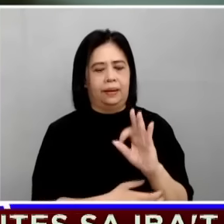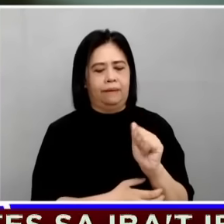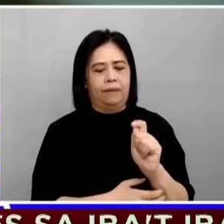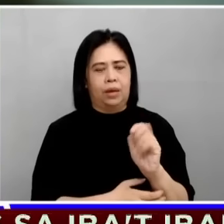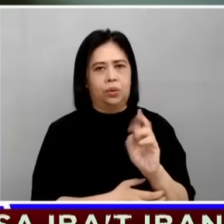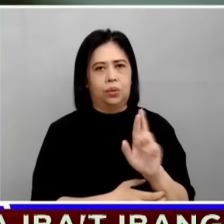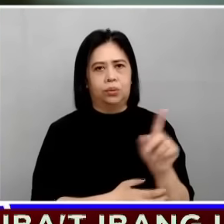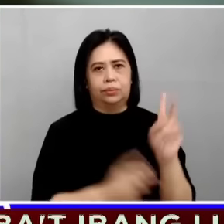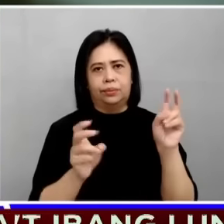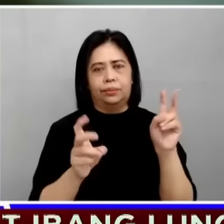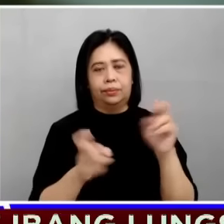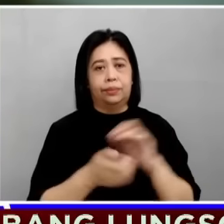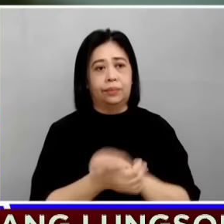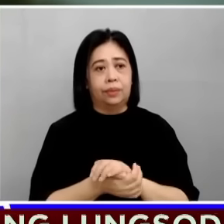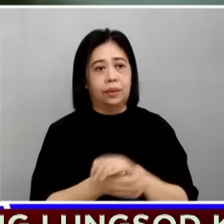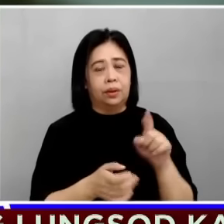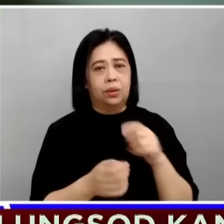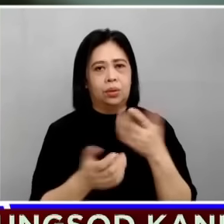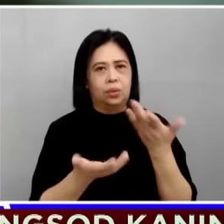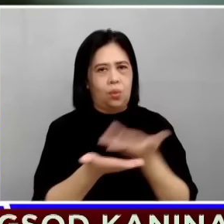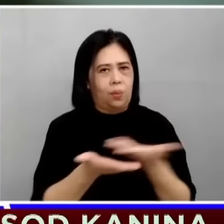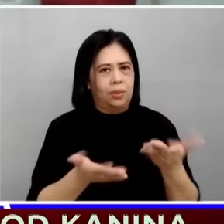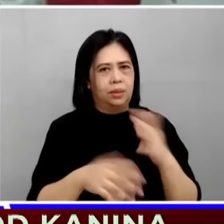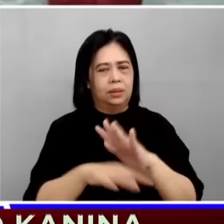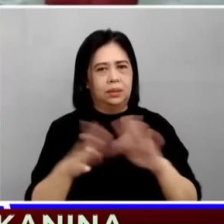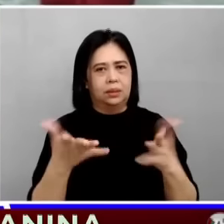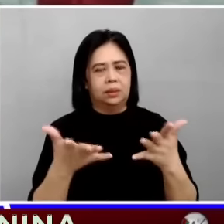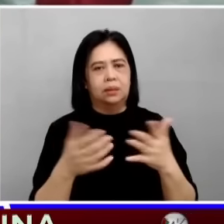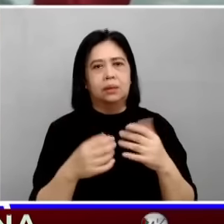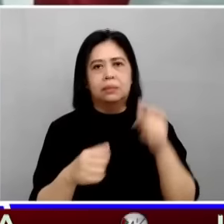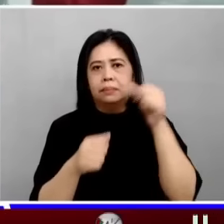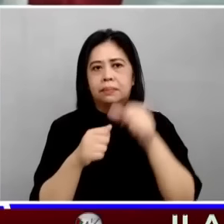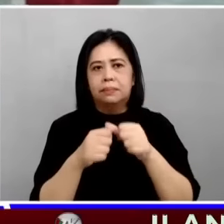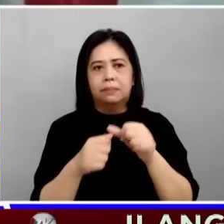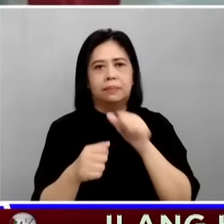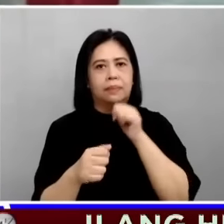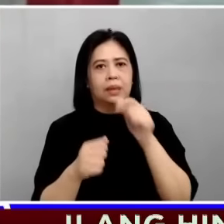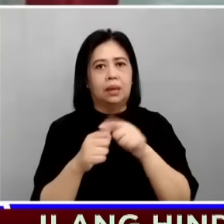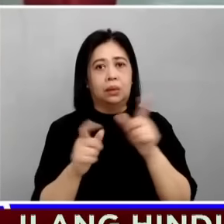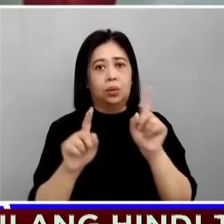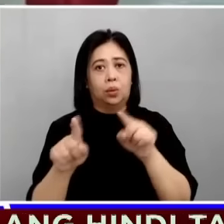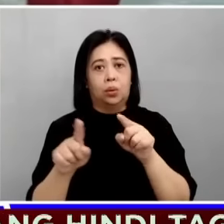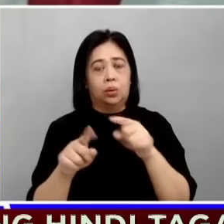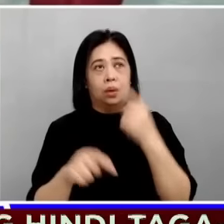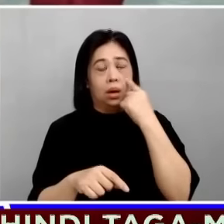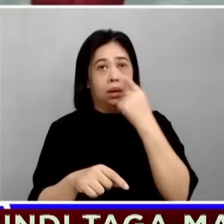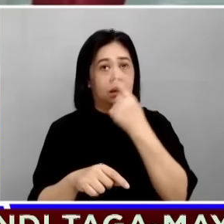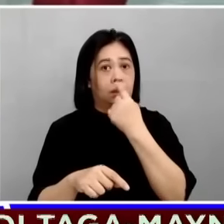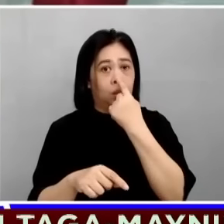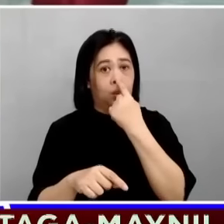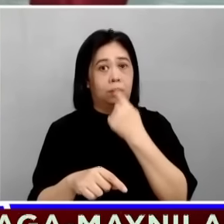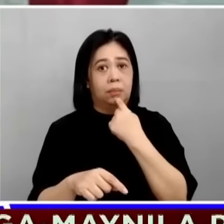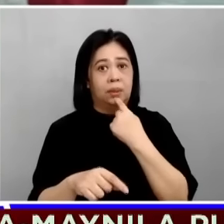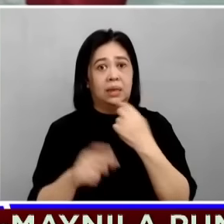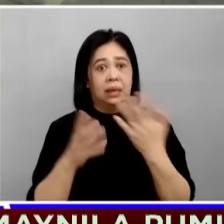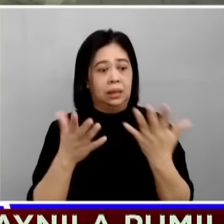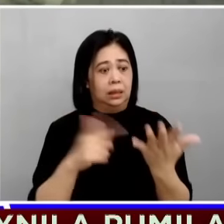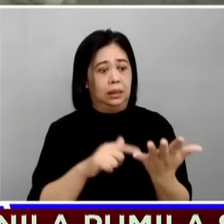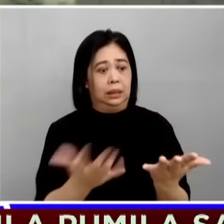na fomites or objects, no? Pero tandaan natin, hindi naman yan pupunta sa mata, ilong, or bibig natin kung